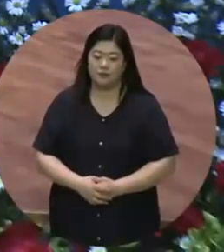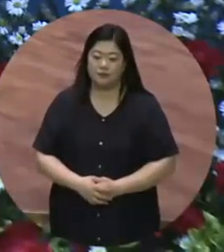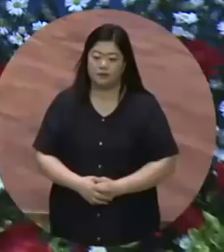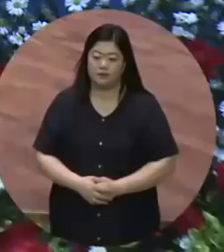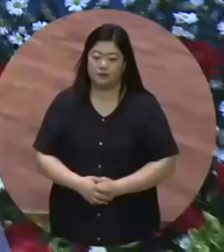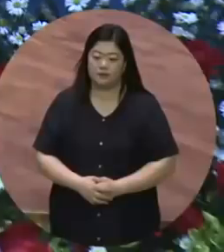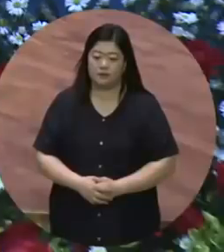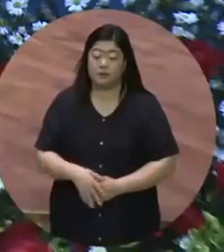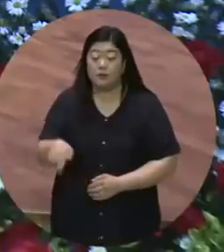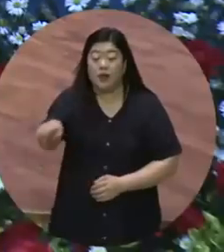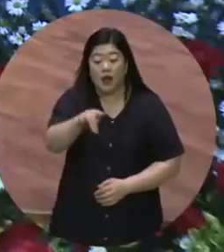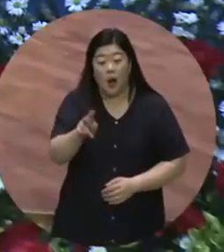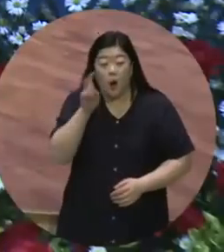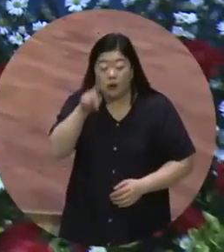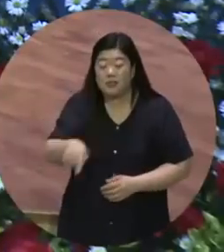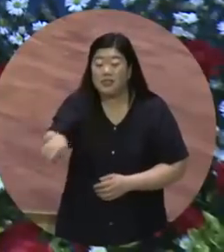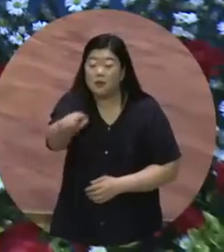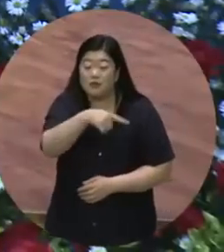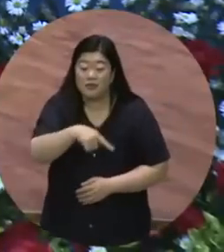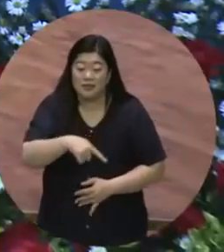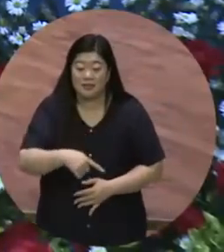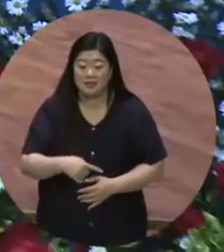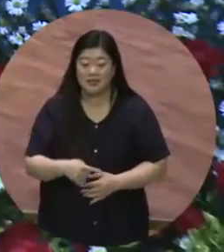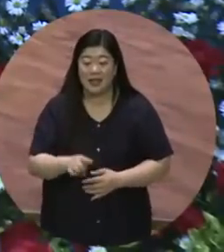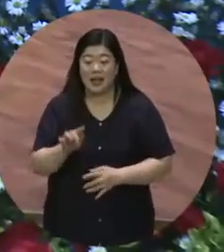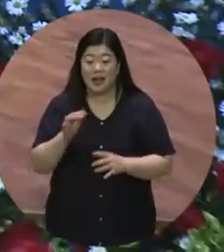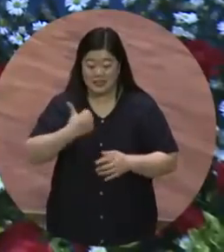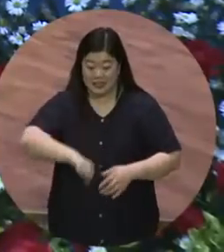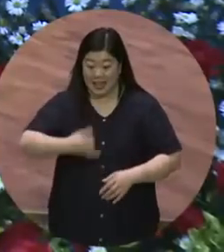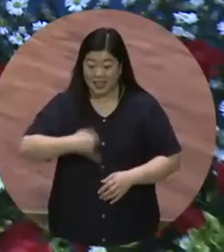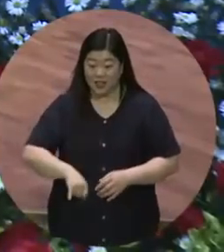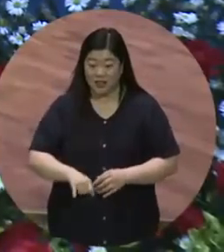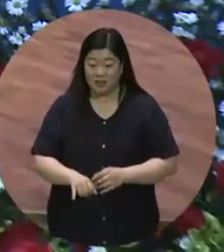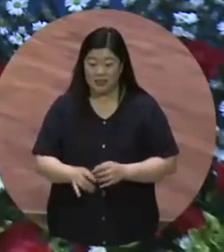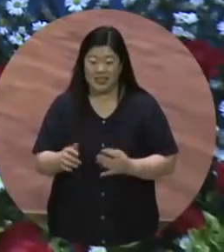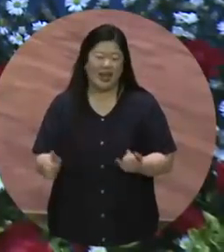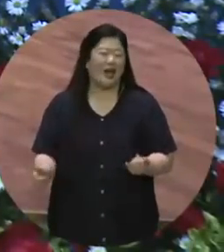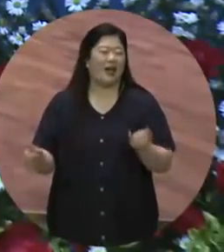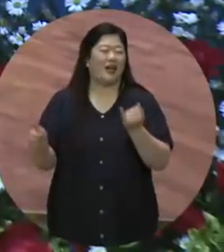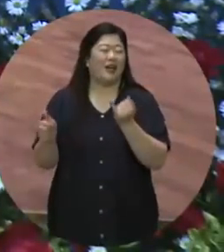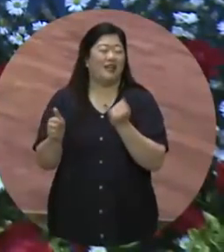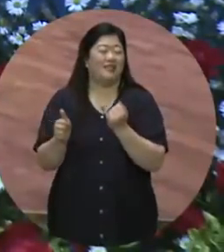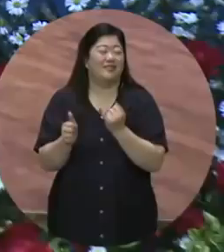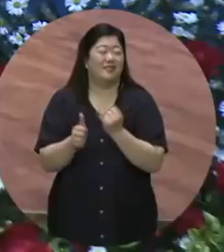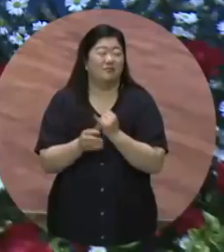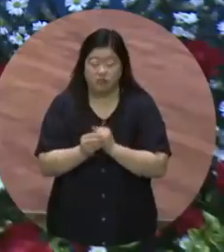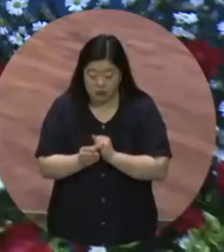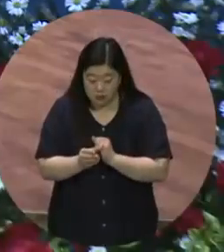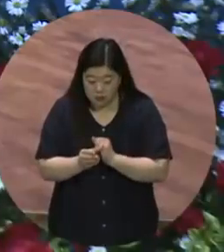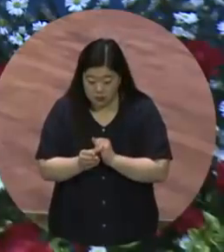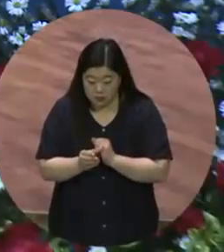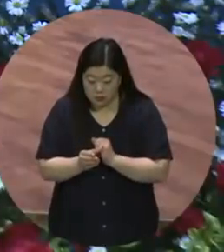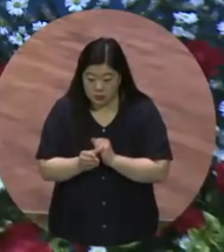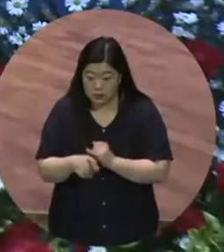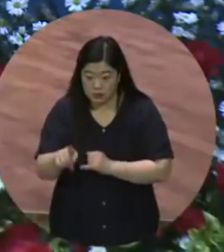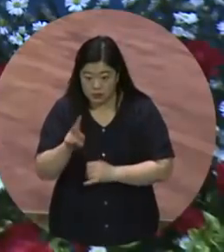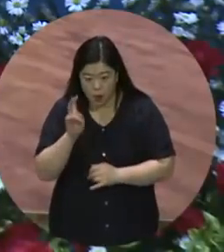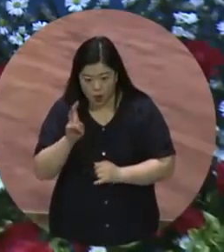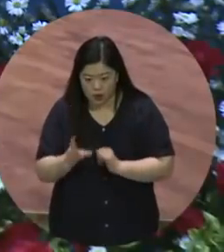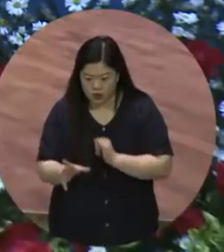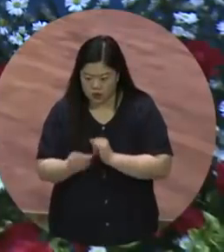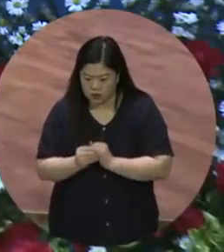여러분 자녀들 언제 생긴 줄 알아요? 모르잖아요. 근데 생겼잖아요. 어느 날 결혼하고 살다 보면 어느 날 생겨서 면서가 안